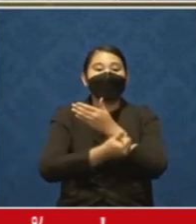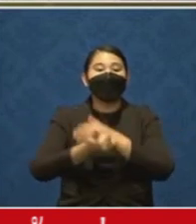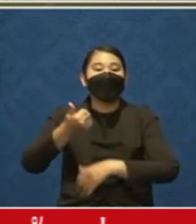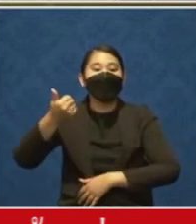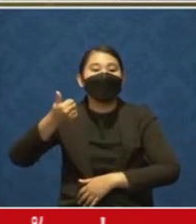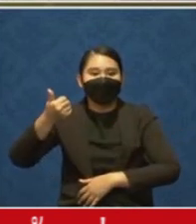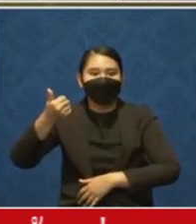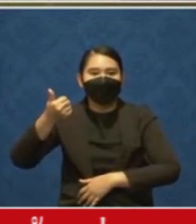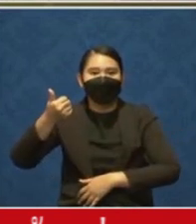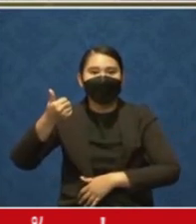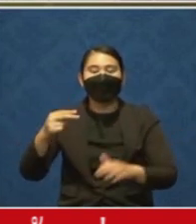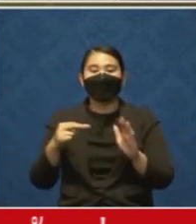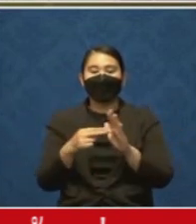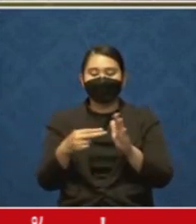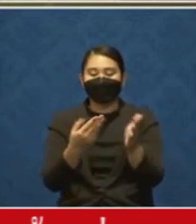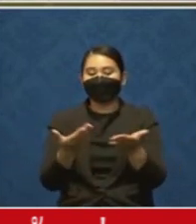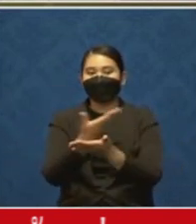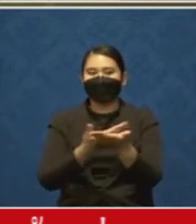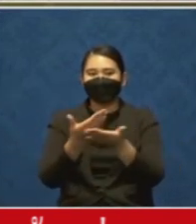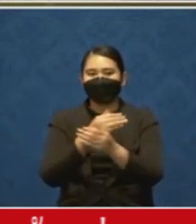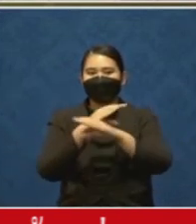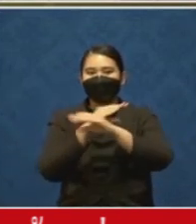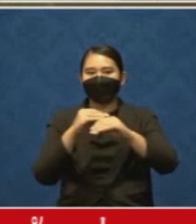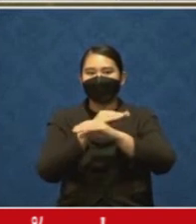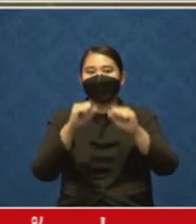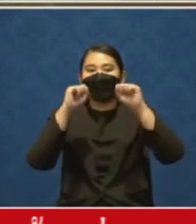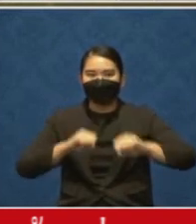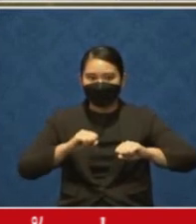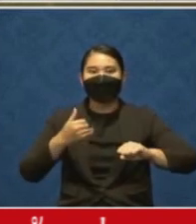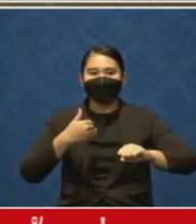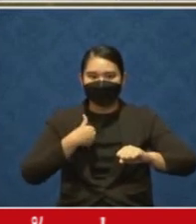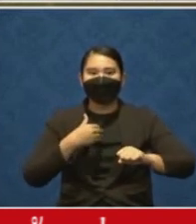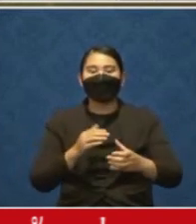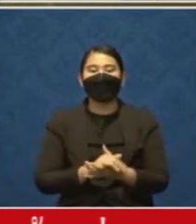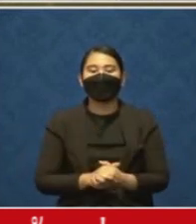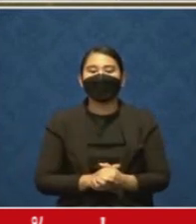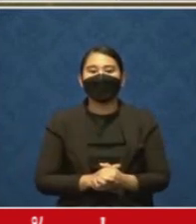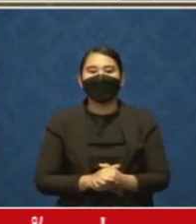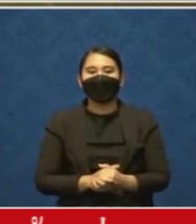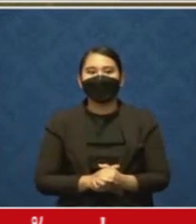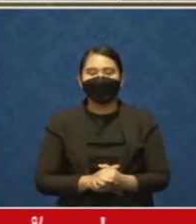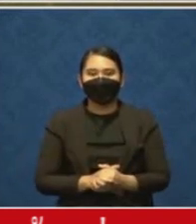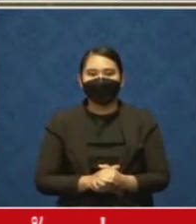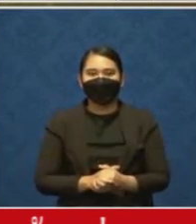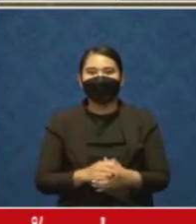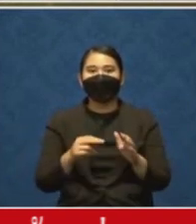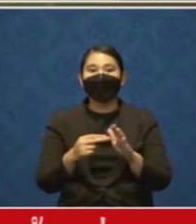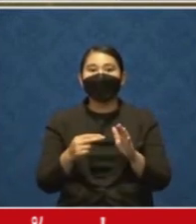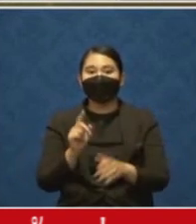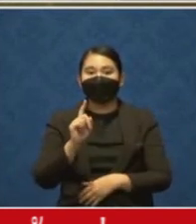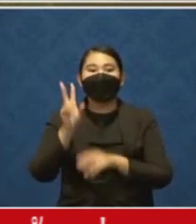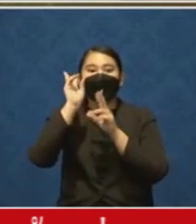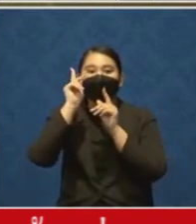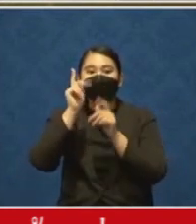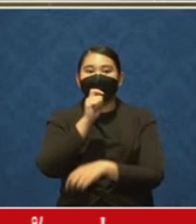ทศอื่นเนี่ยต้องได้รับการพิจารณาและอนุมัติจากสภาคองเกรสครับอันนี้คือการให้สัมภ